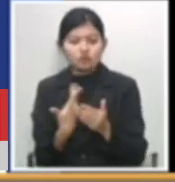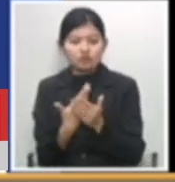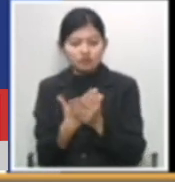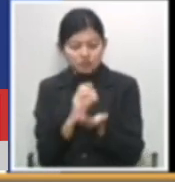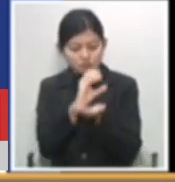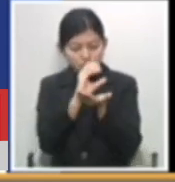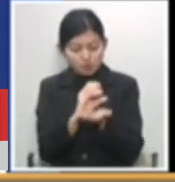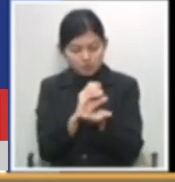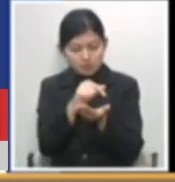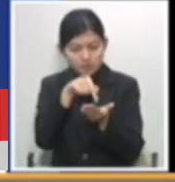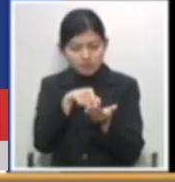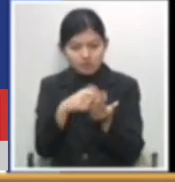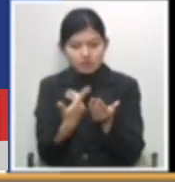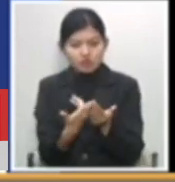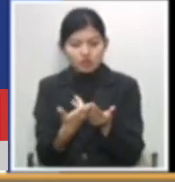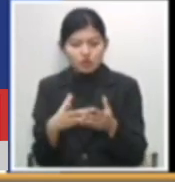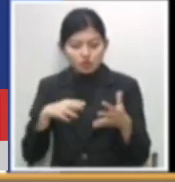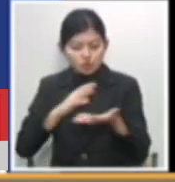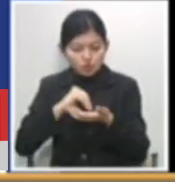จากการควบรวมของหน่วยงาน